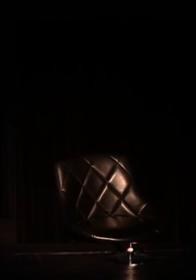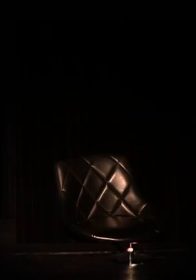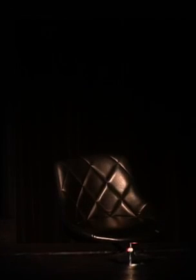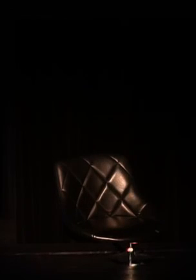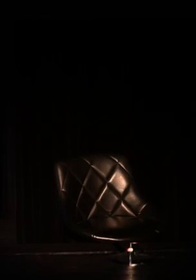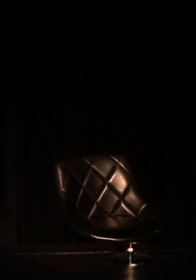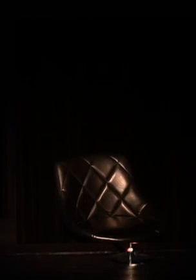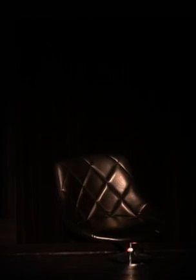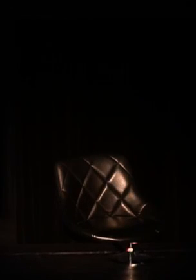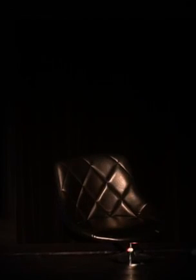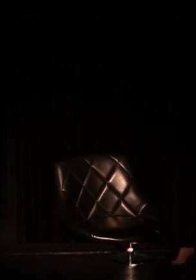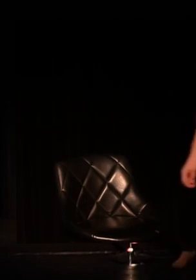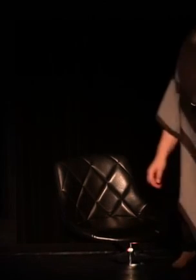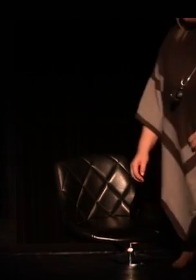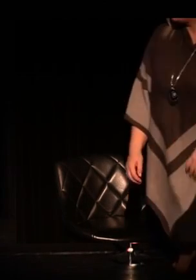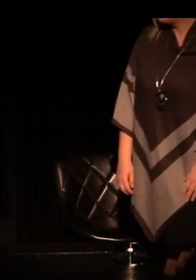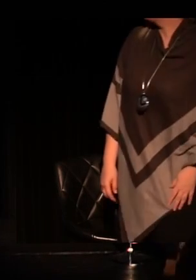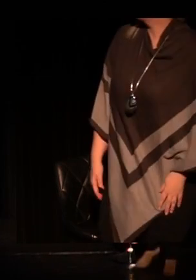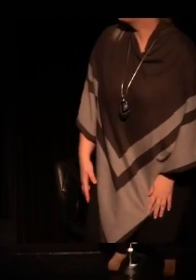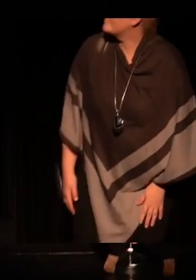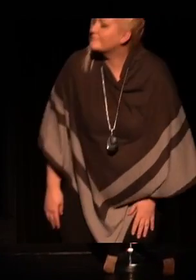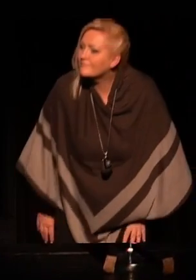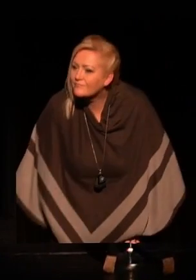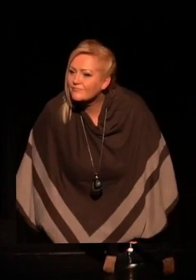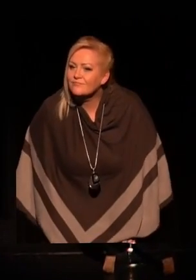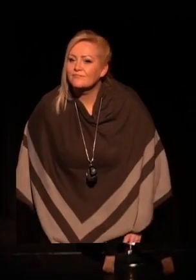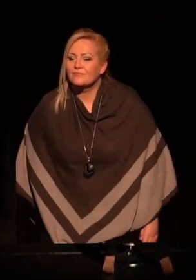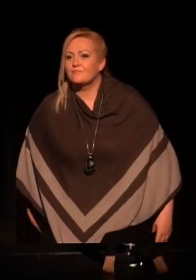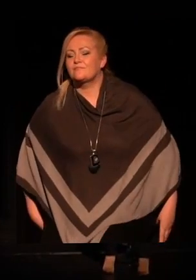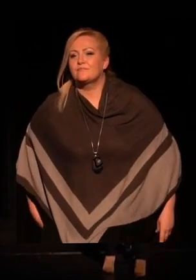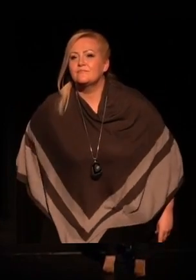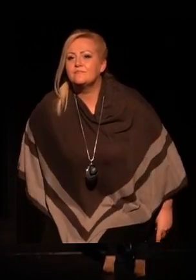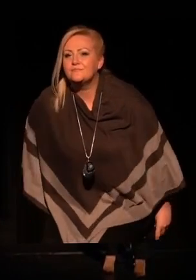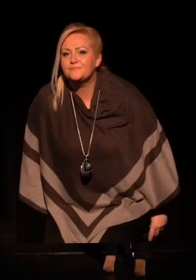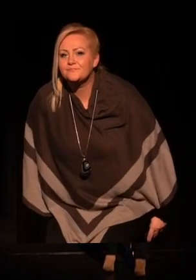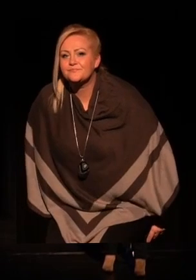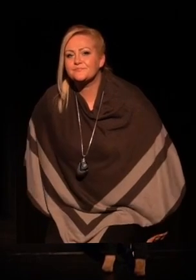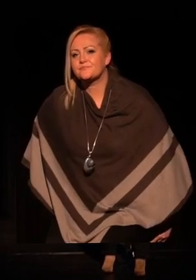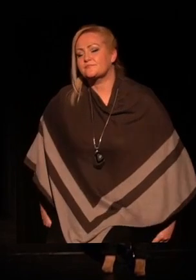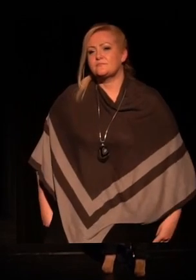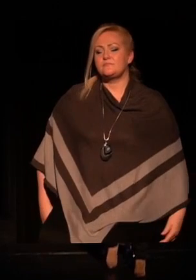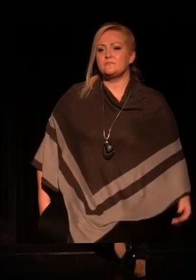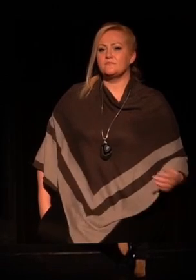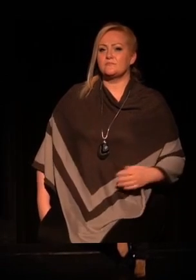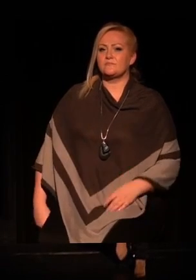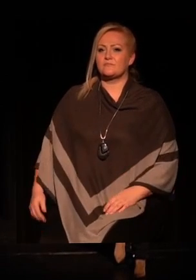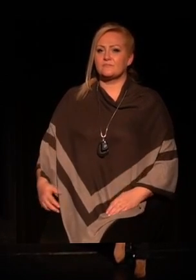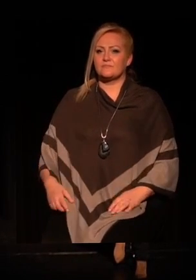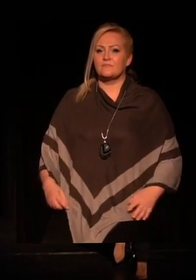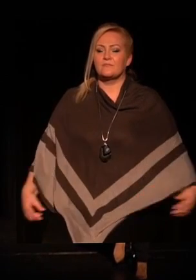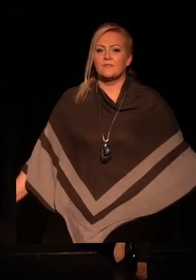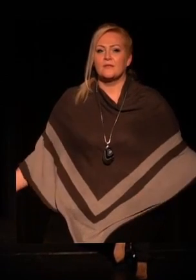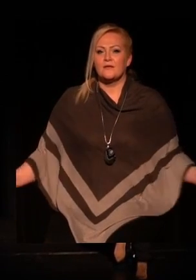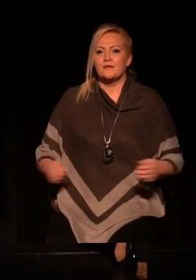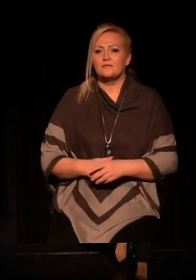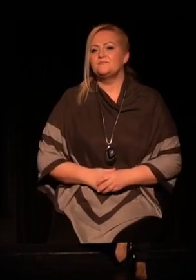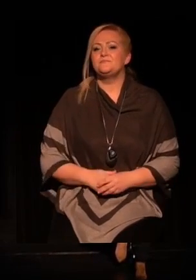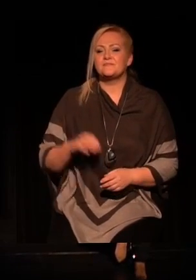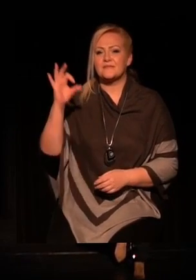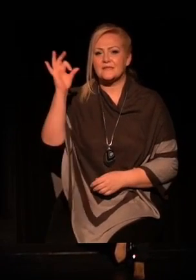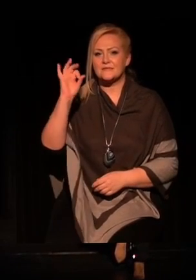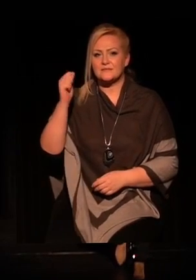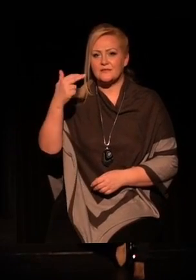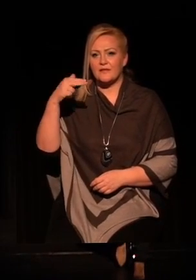Sanok, piękne miasto w województwie podkarpackim. Dla miłośników gór brama do Bieszczad,